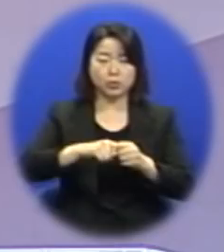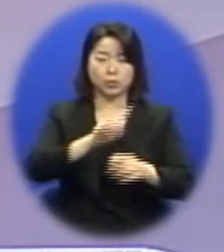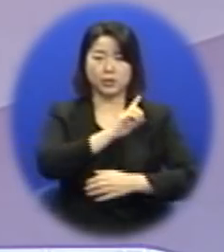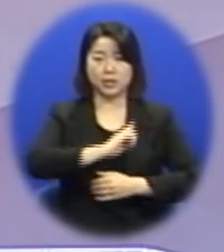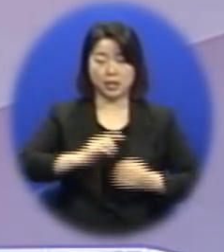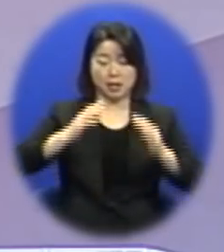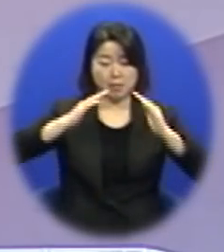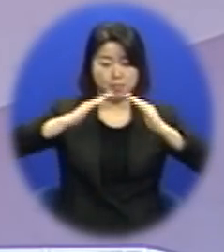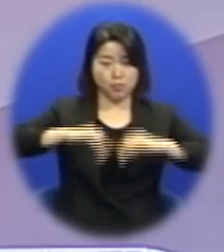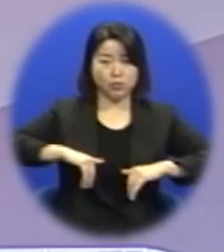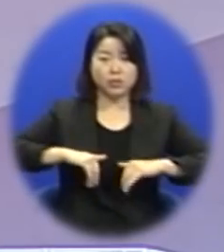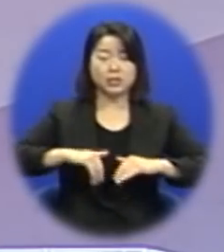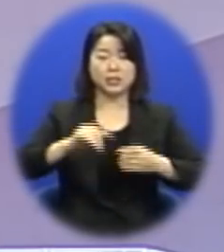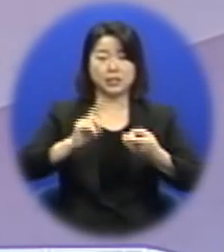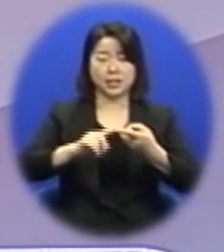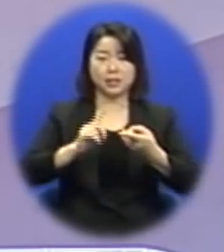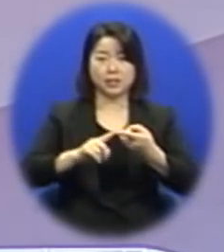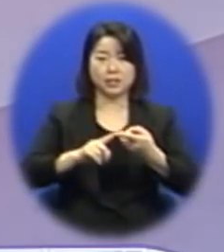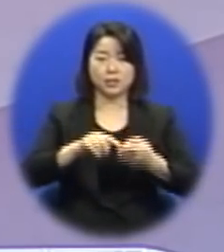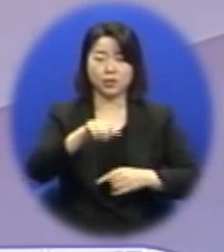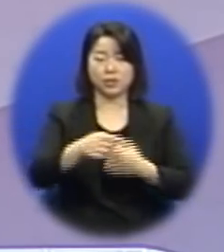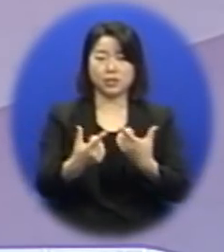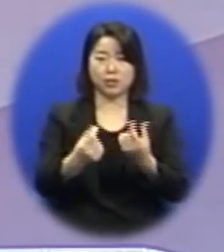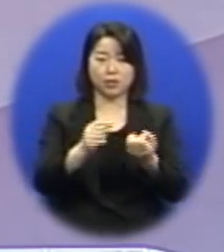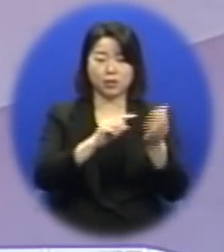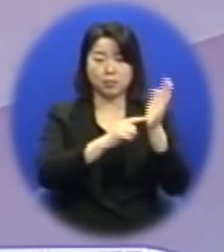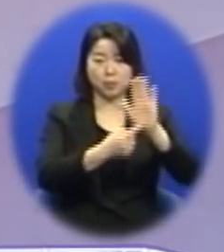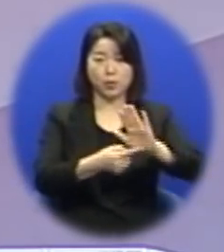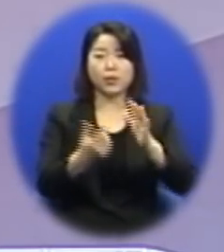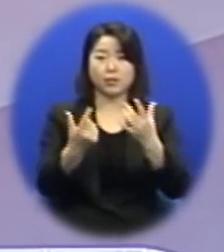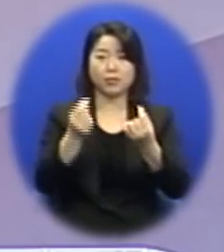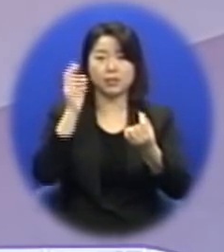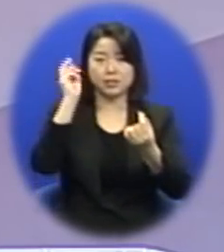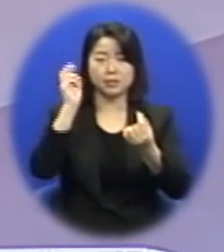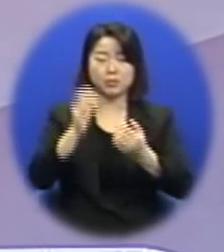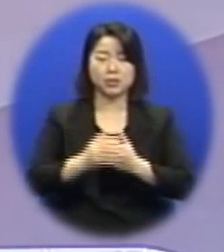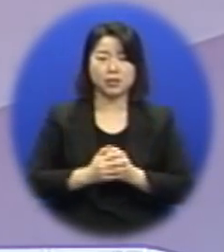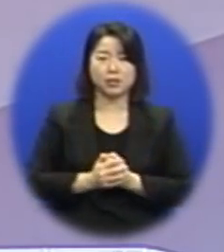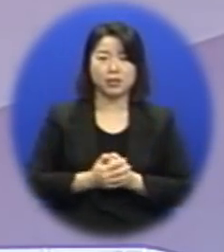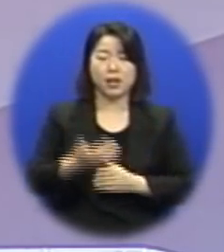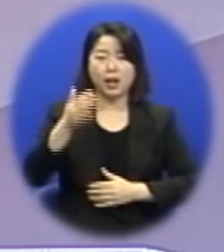무너진 상태를 이렇게 표현했습니다